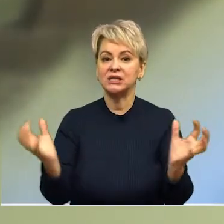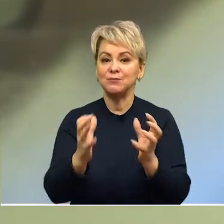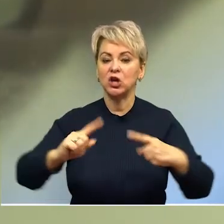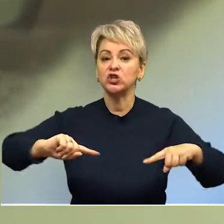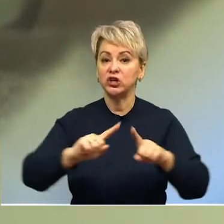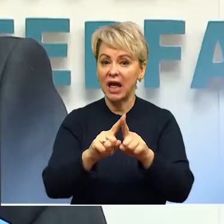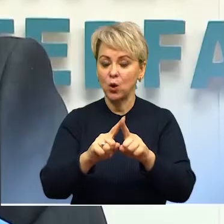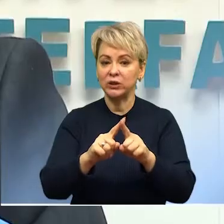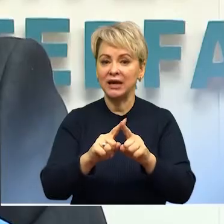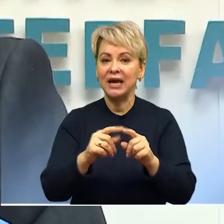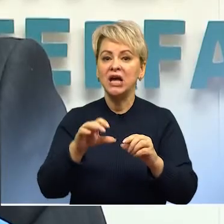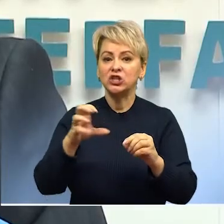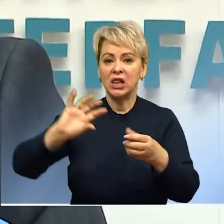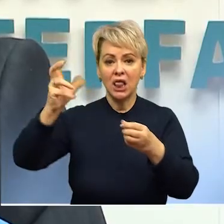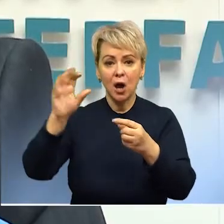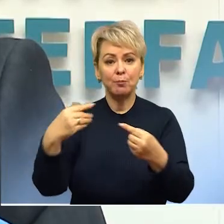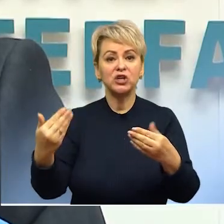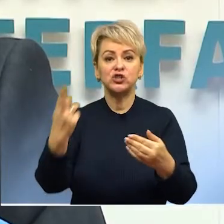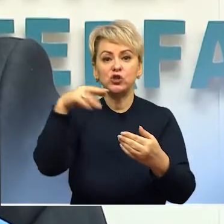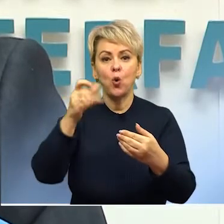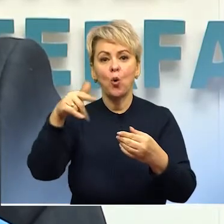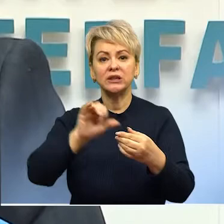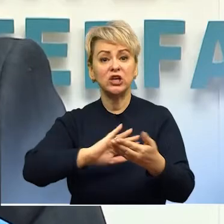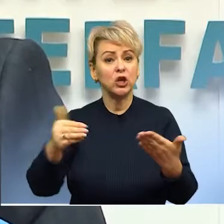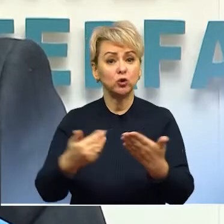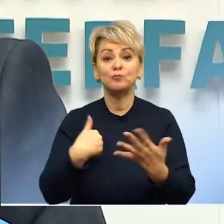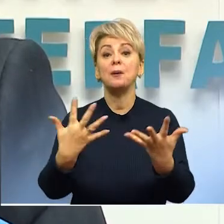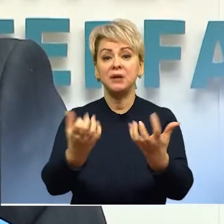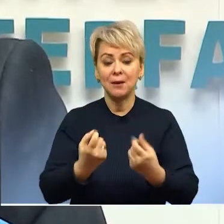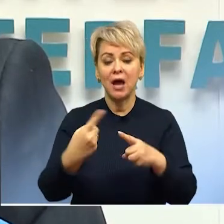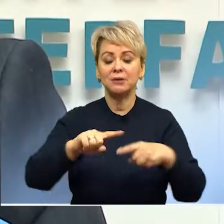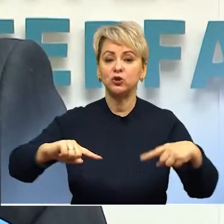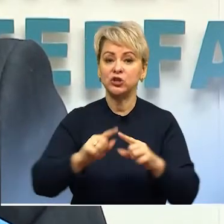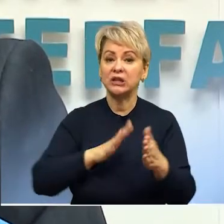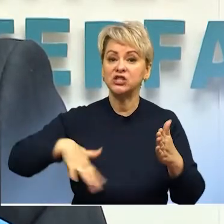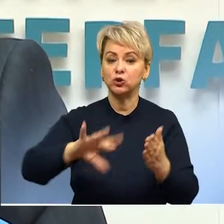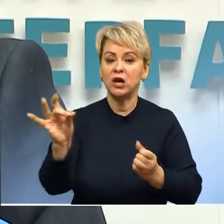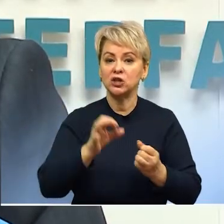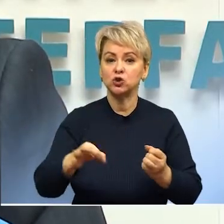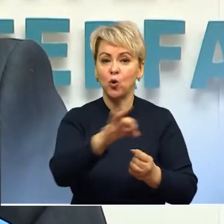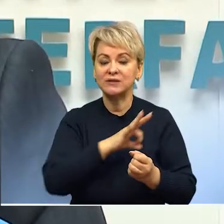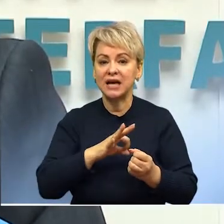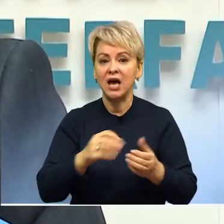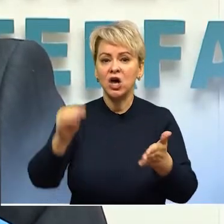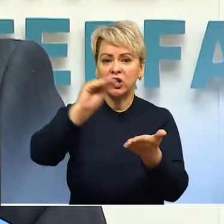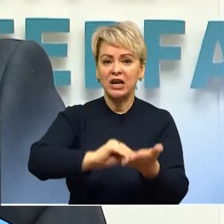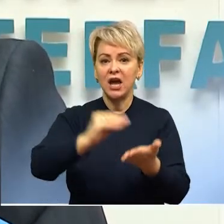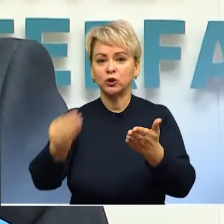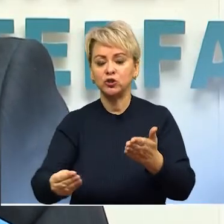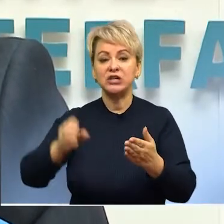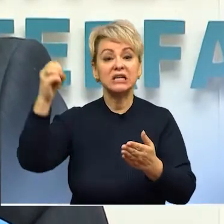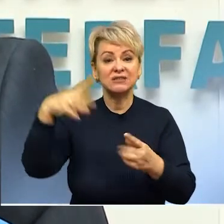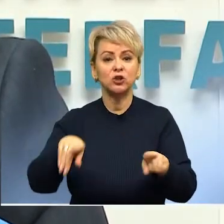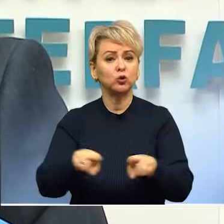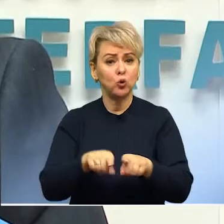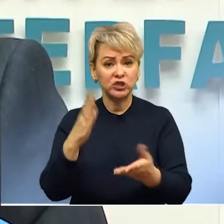энергосберегающие технологии. Диодные лампы – это не новость. Мы применяем эту технологию уже на территории Ростовской области. Реле отключения, включения света никто